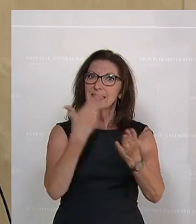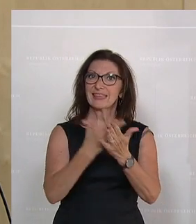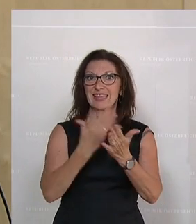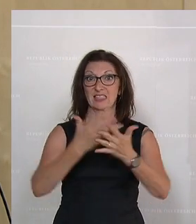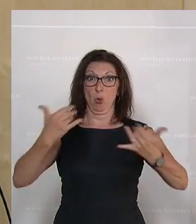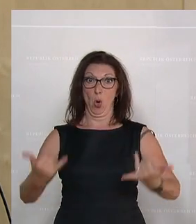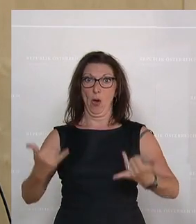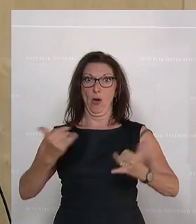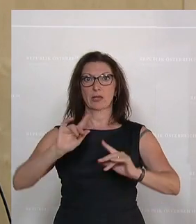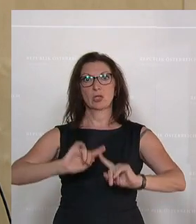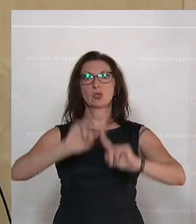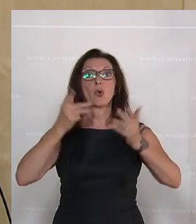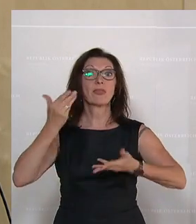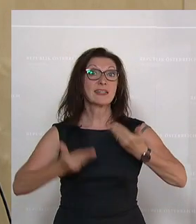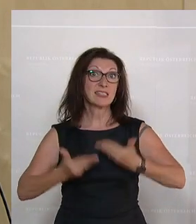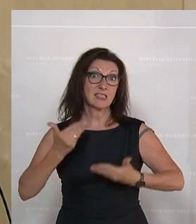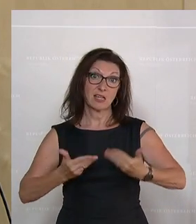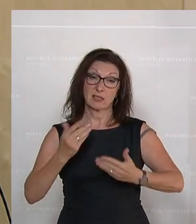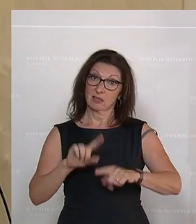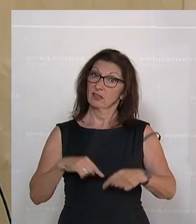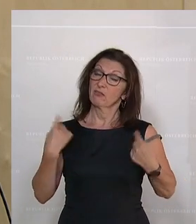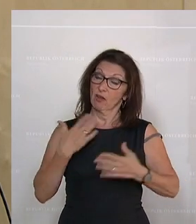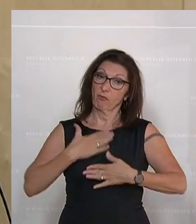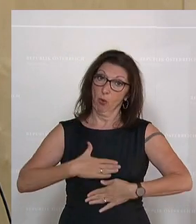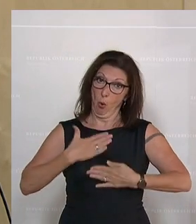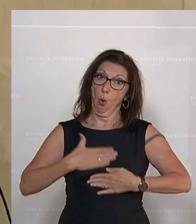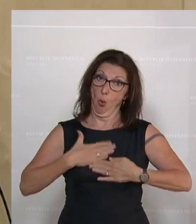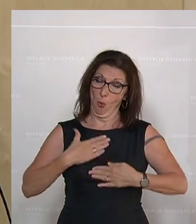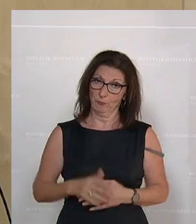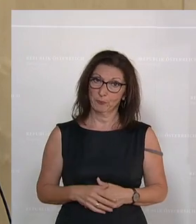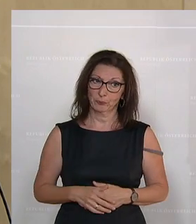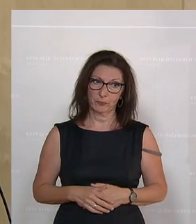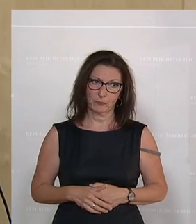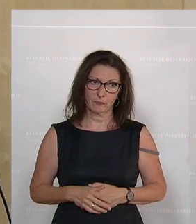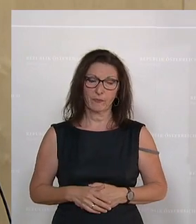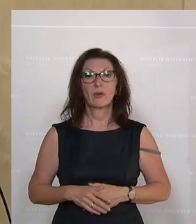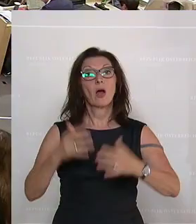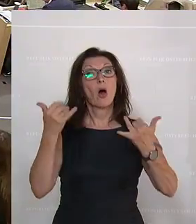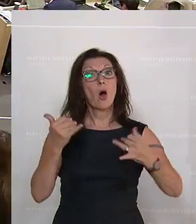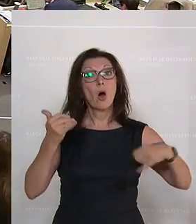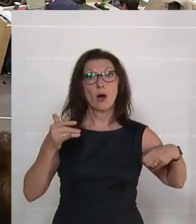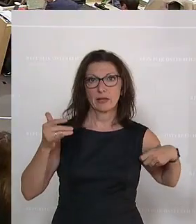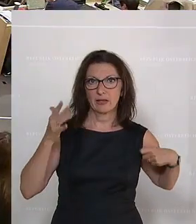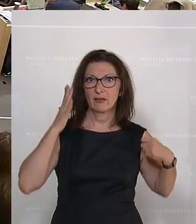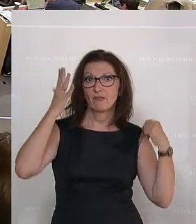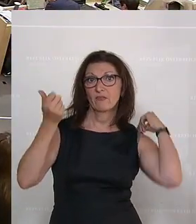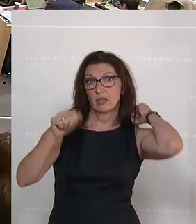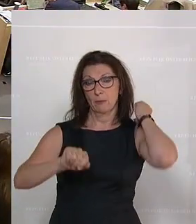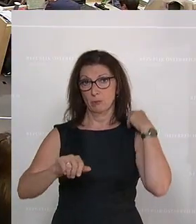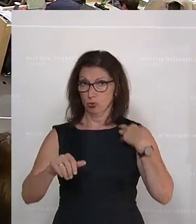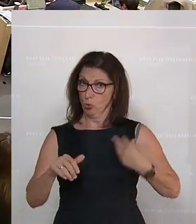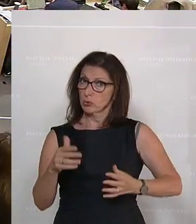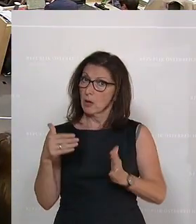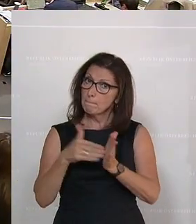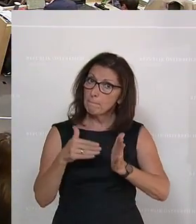heute statt worüber wir natürlich sehr froh sind und wir werden daher heute auch die notwendigen beschlüsse für die